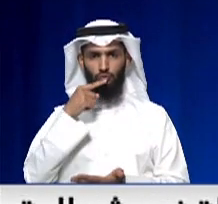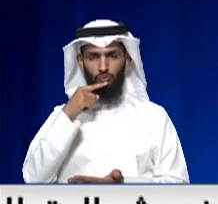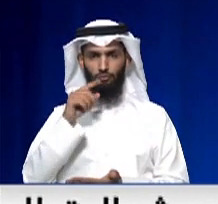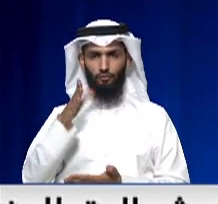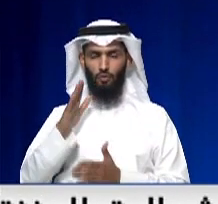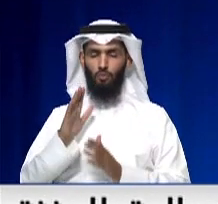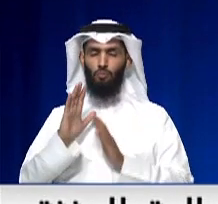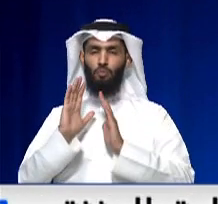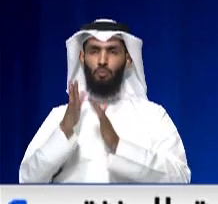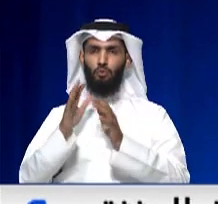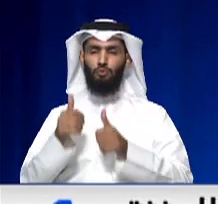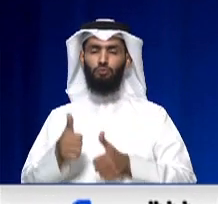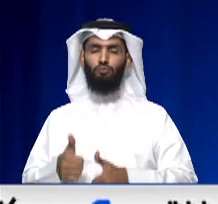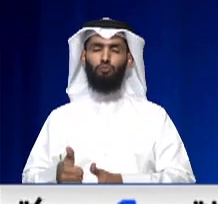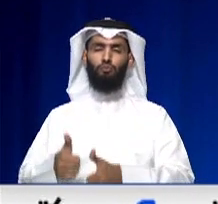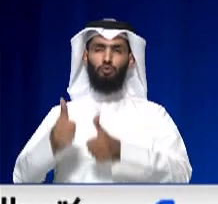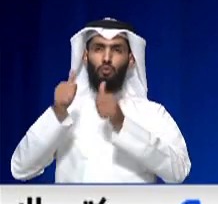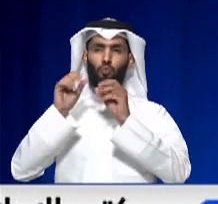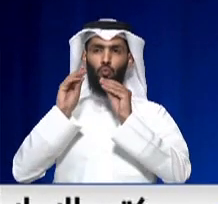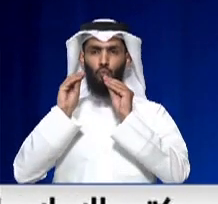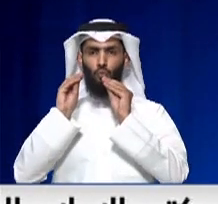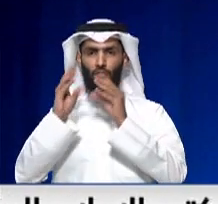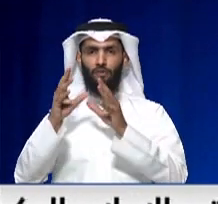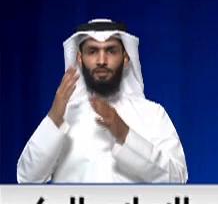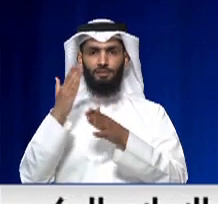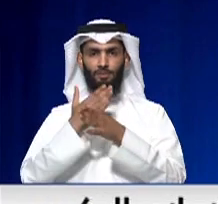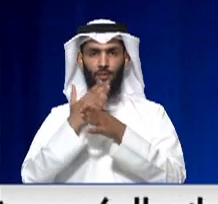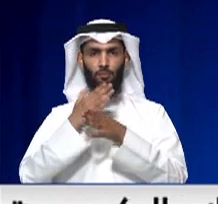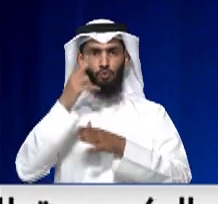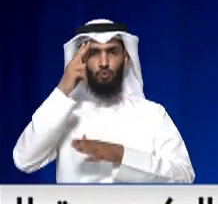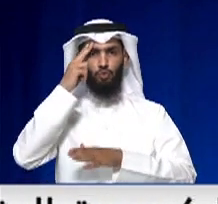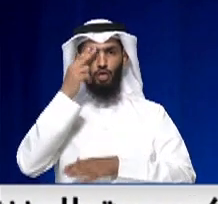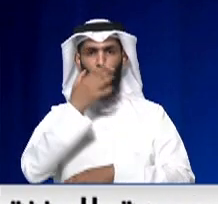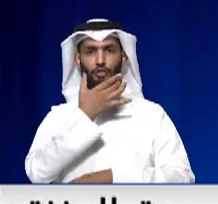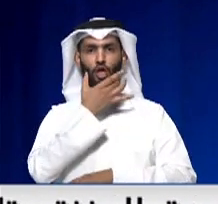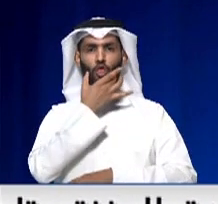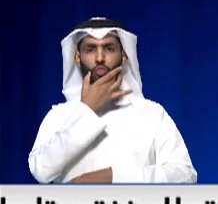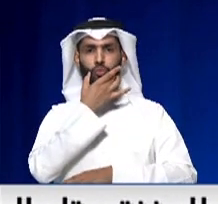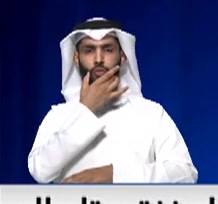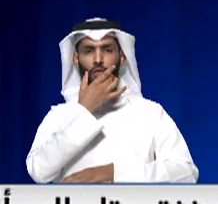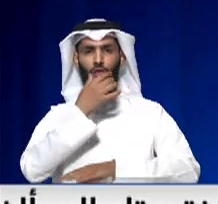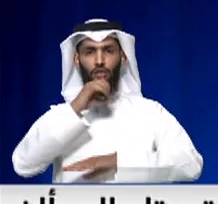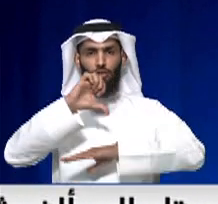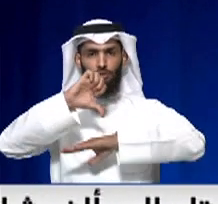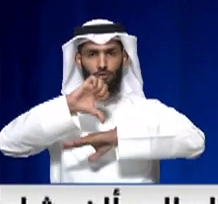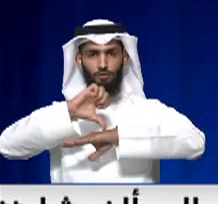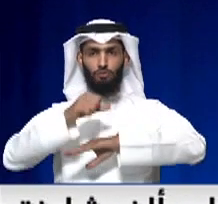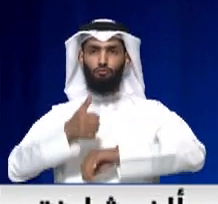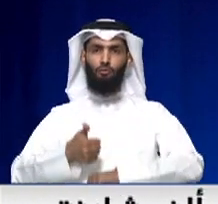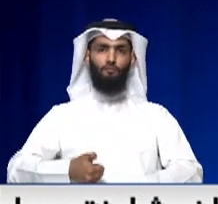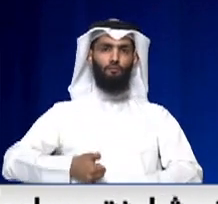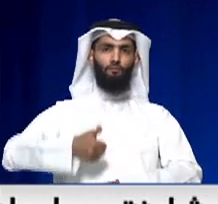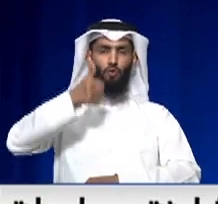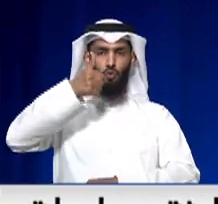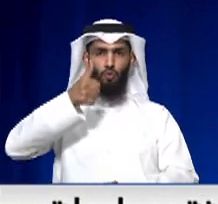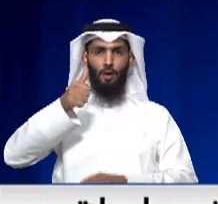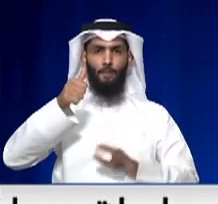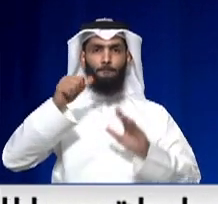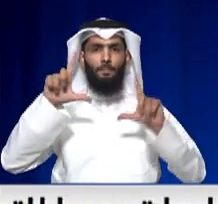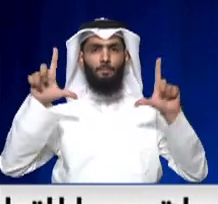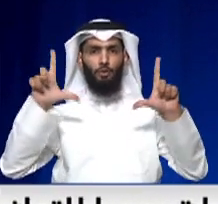تهانيه بمناسبه فوز العاصمه السعوديه الرياض باستضافه المعرض الدولي اكسبو